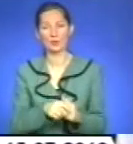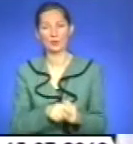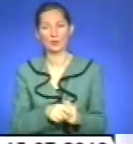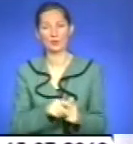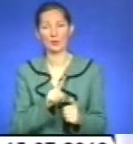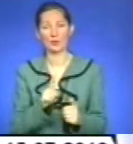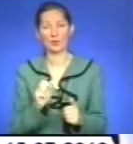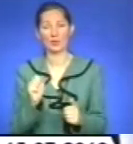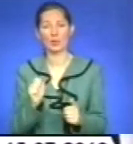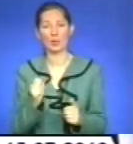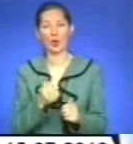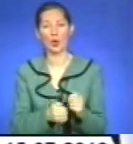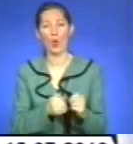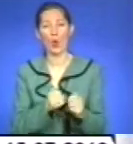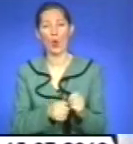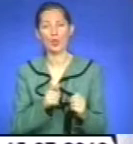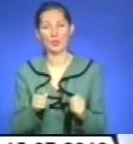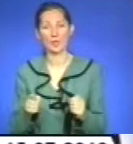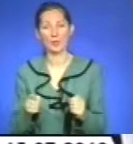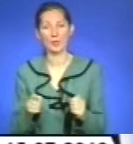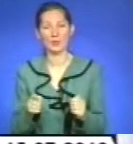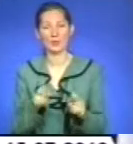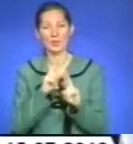за кожний,